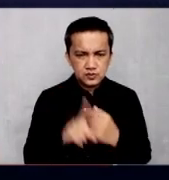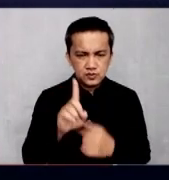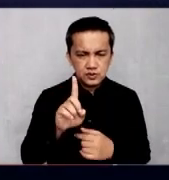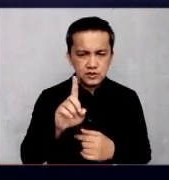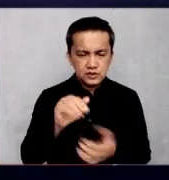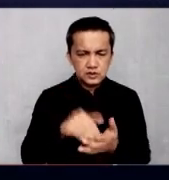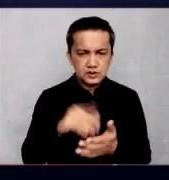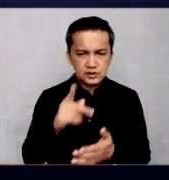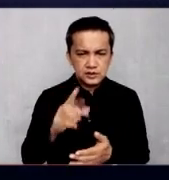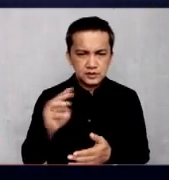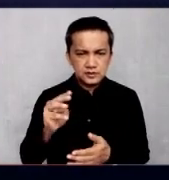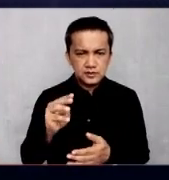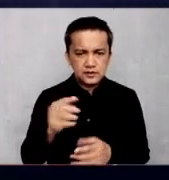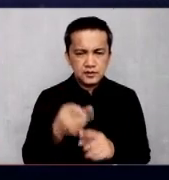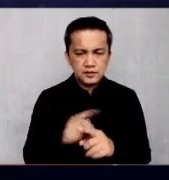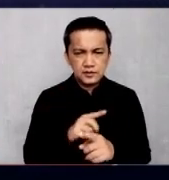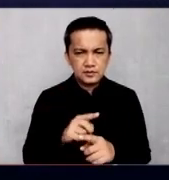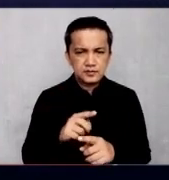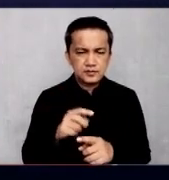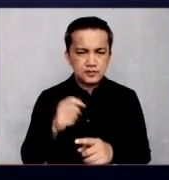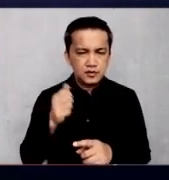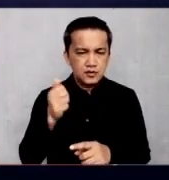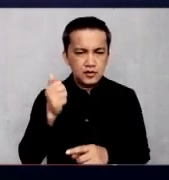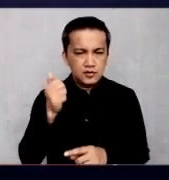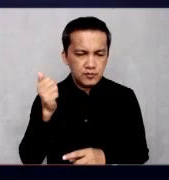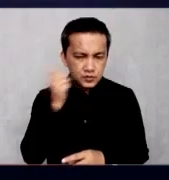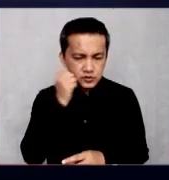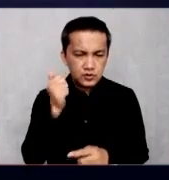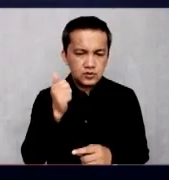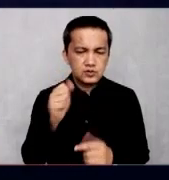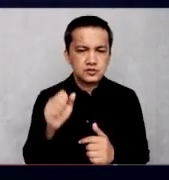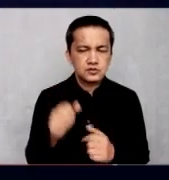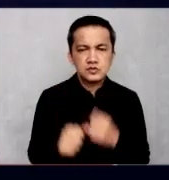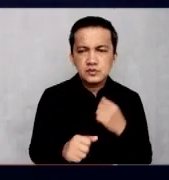south of Moscow, may 10. Lahat sila,